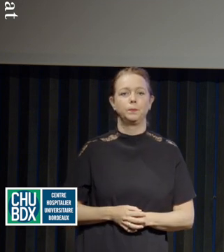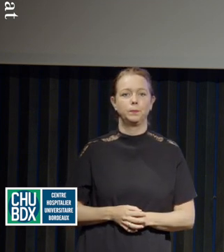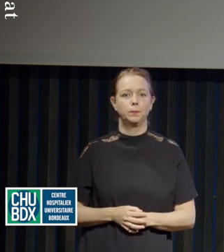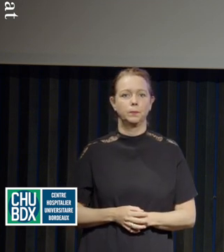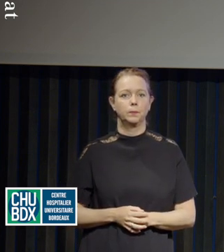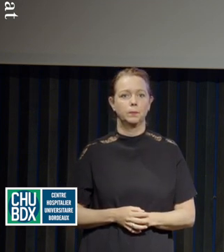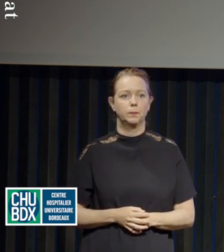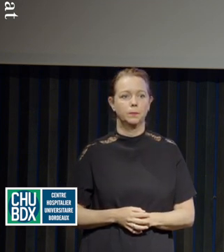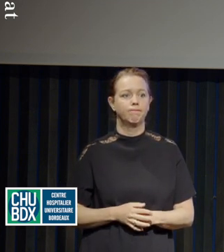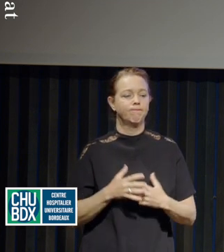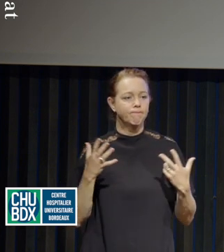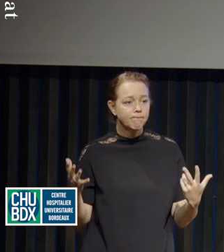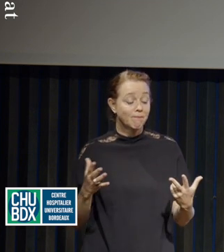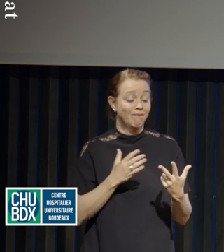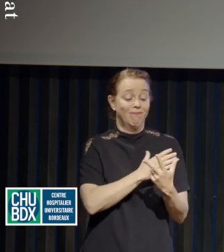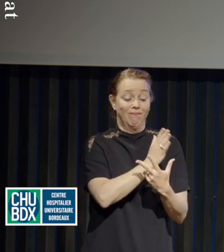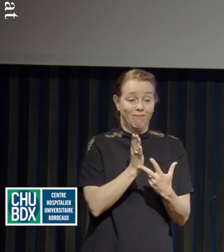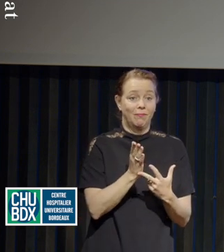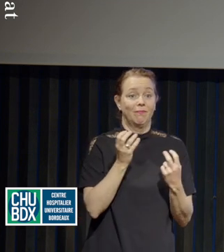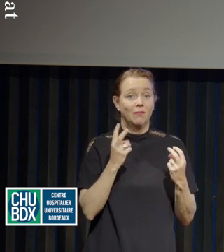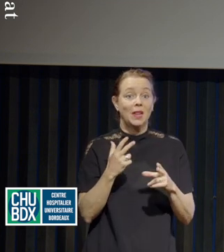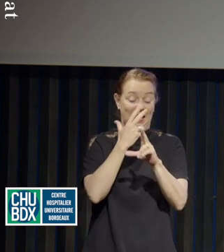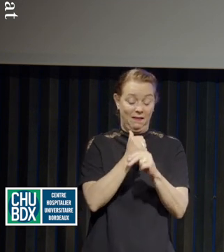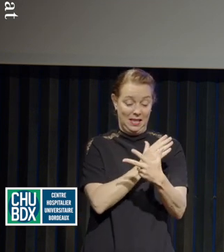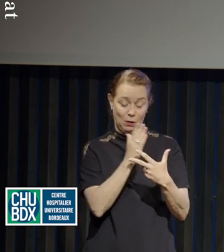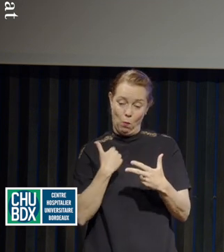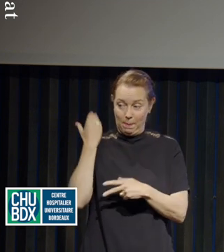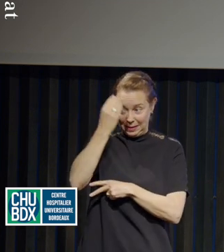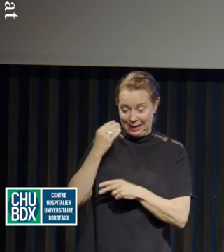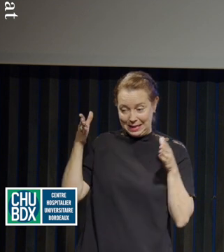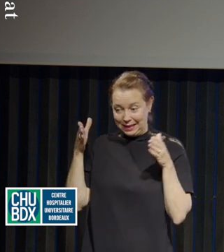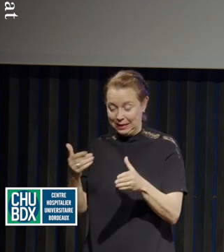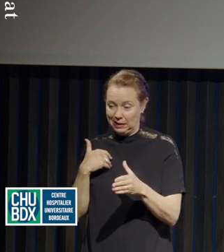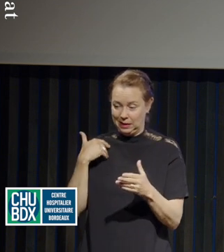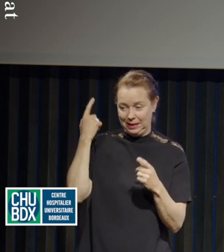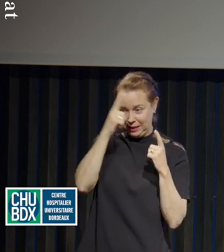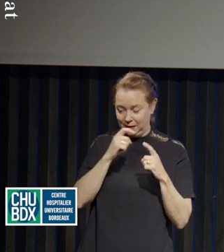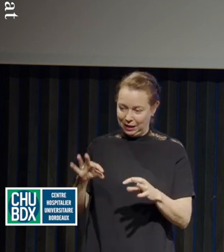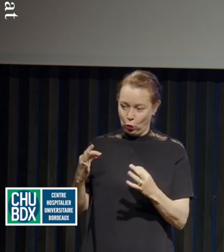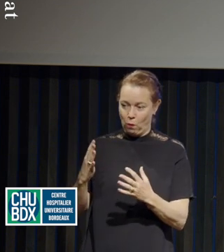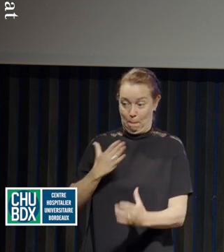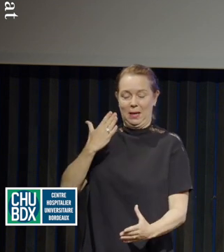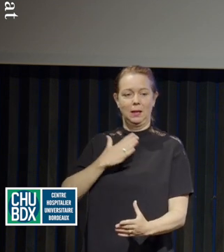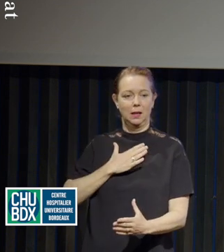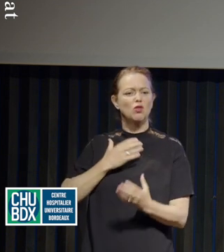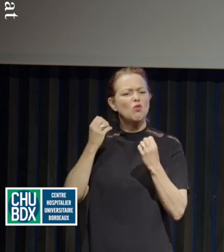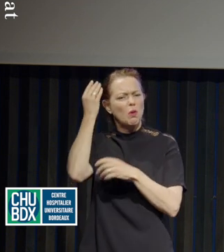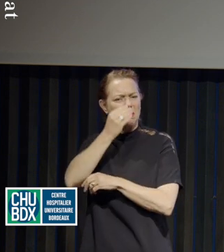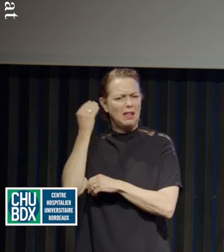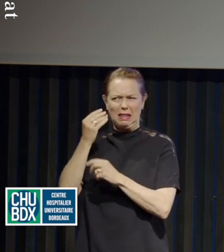J'ai mis un peu de temps pour trouver une définition qui me convienne de la psychiatrie. Le plus souvent, les définitions de la psychiatrie sont plutôt